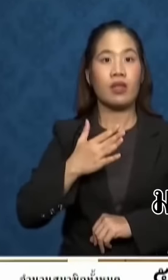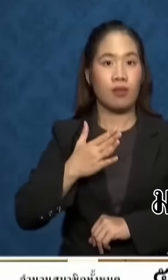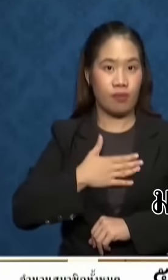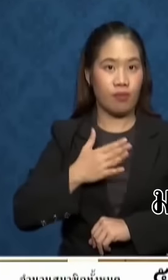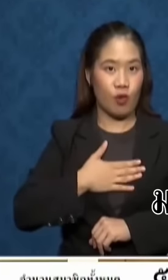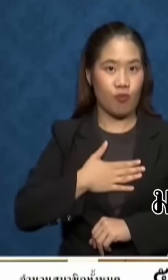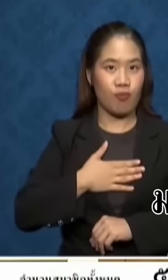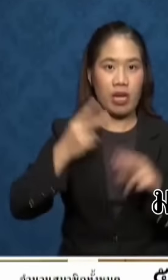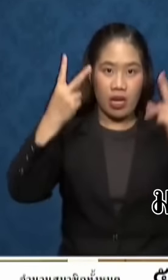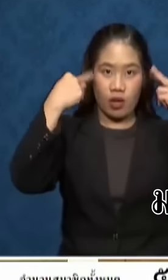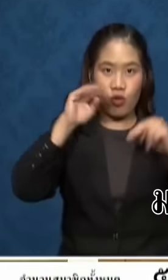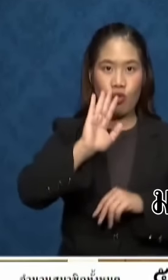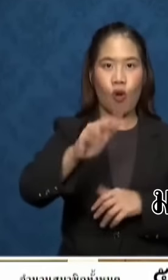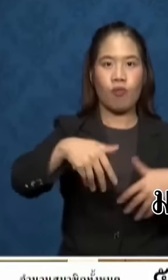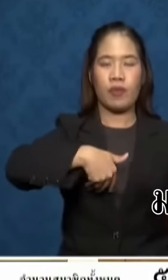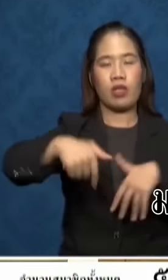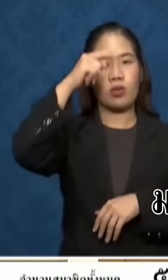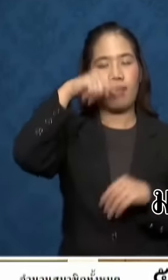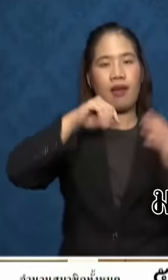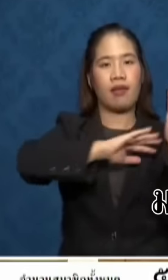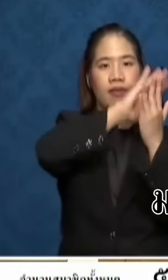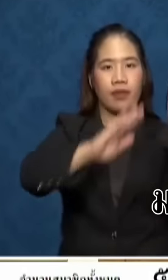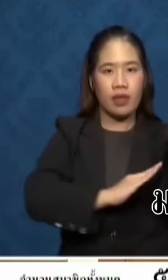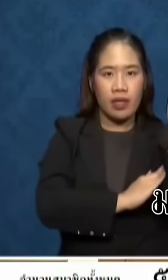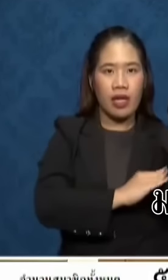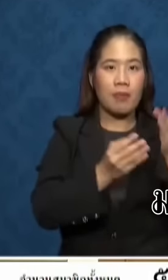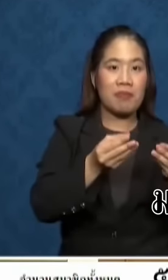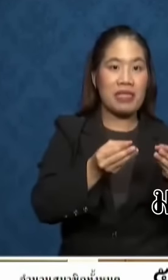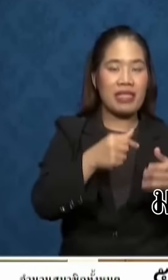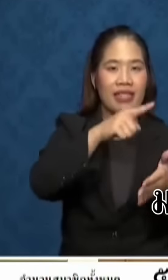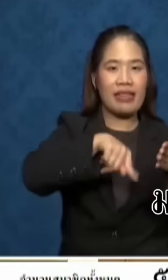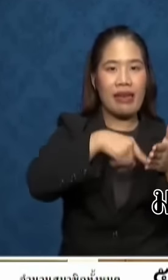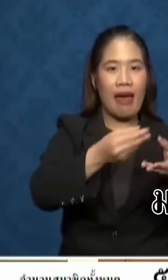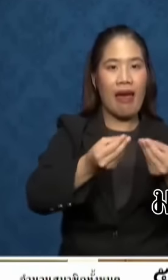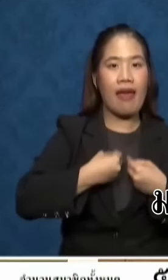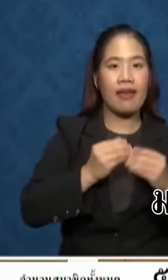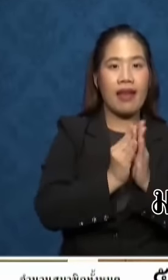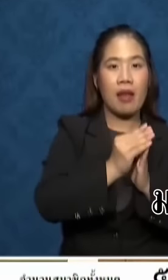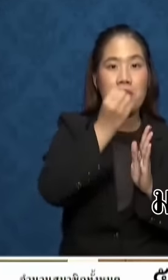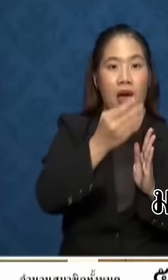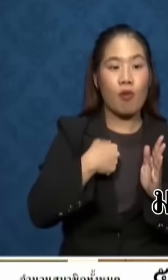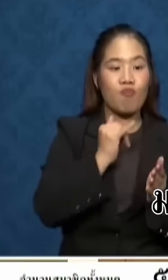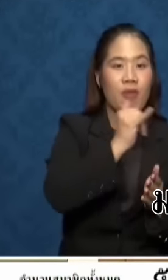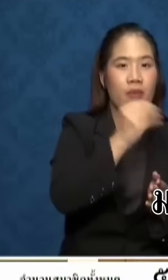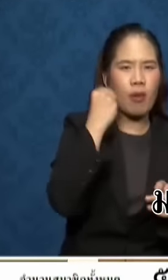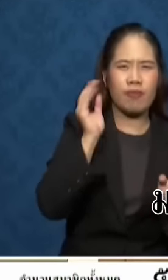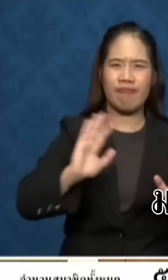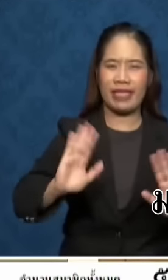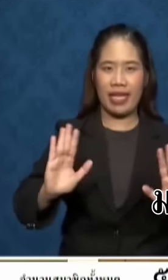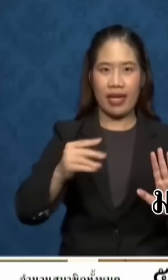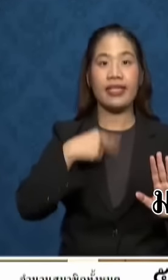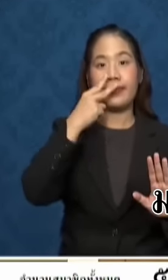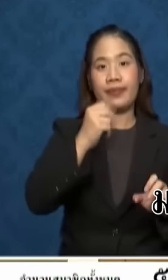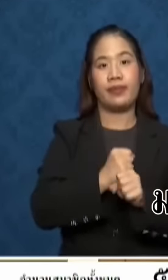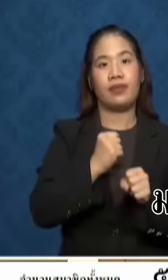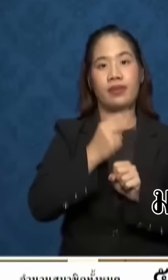ายกของคนไทยทประเทศ ไม่เคยแงแกพนที่ ตามotiationเสียงทได้รับนะคร ผมเชอการ์ฆมกวผมเนี่ยเป็เคื่ปจั์ทดอยู่